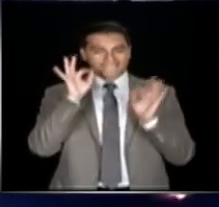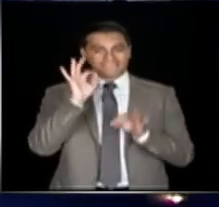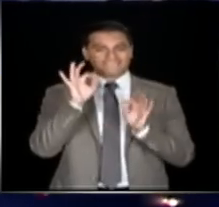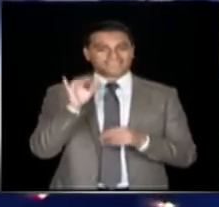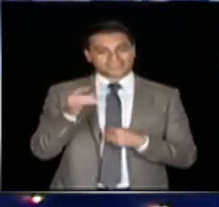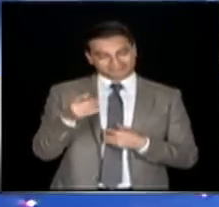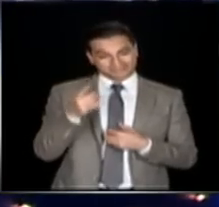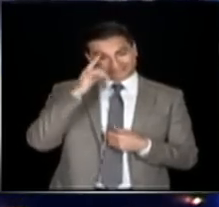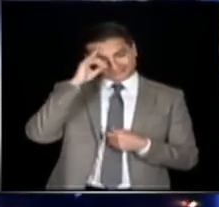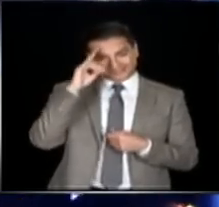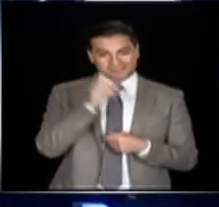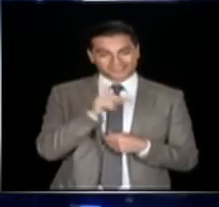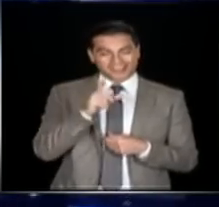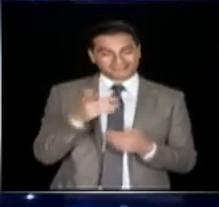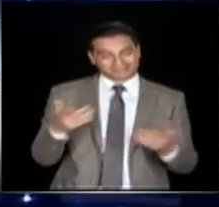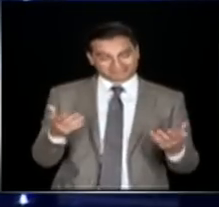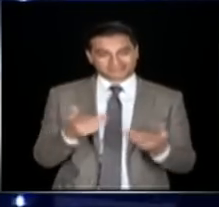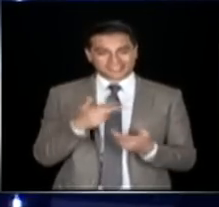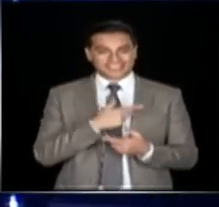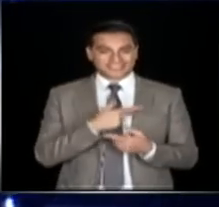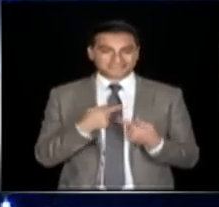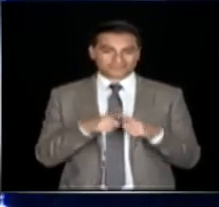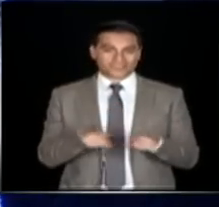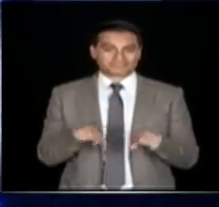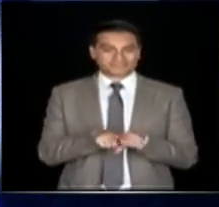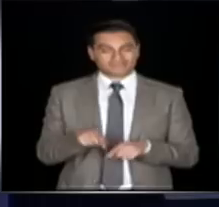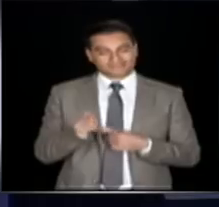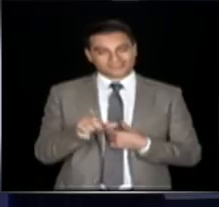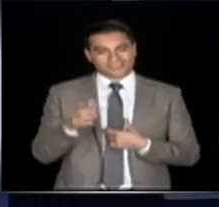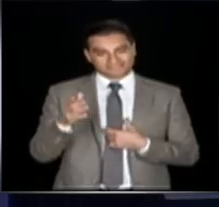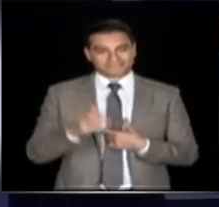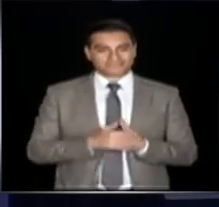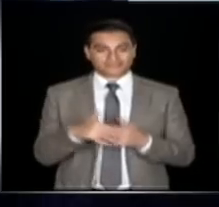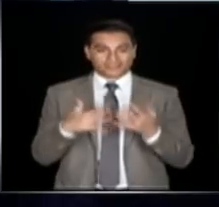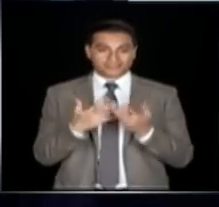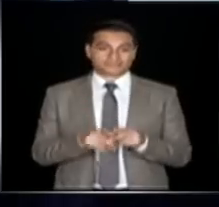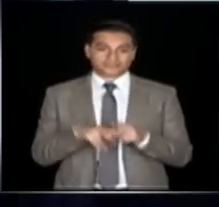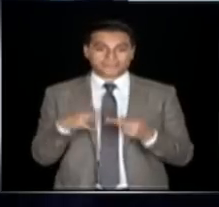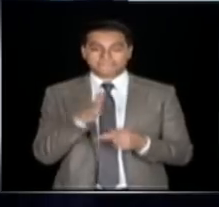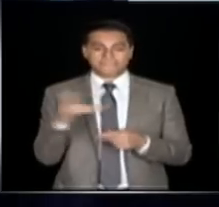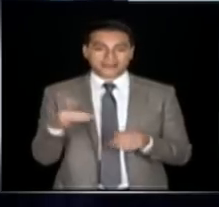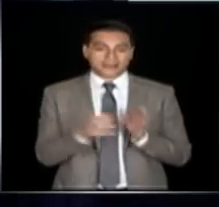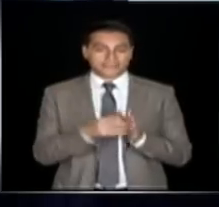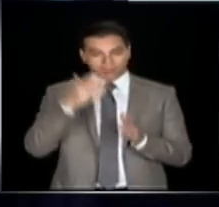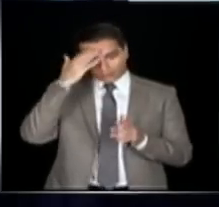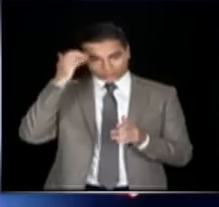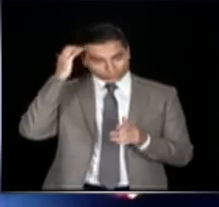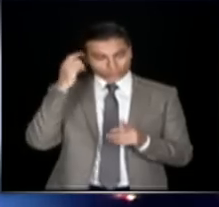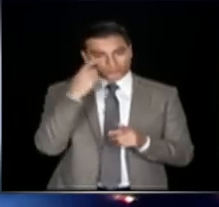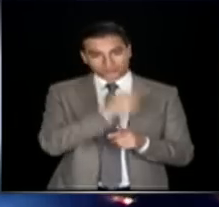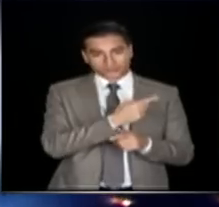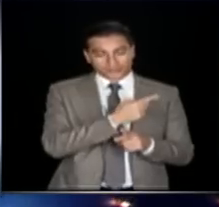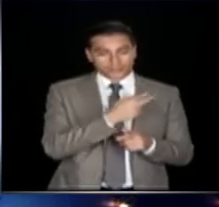ديفيد، اسمه واضح. انا قلت كده برضه. النتيجة اتغيرت: 100 جامعة